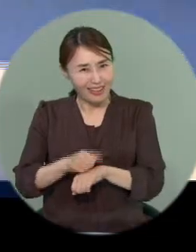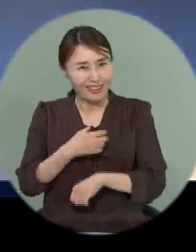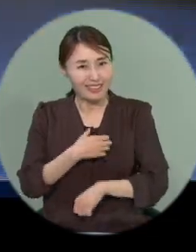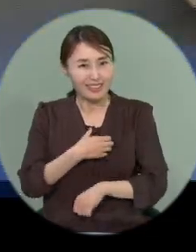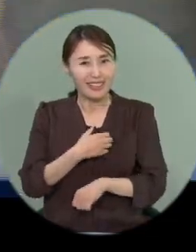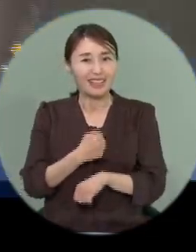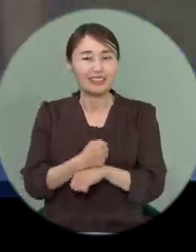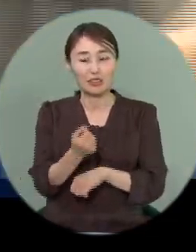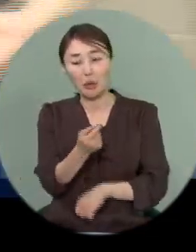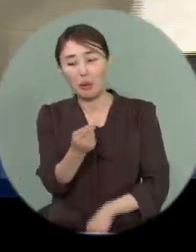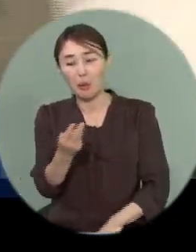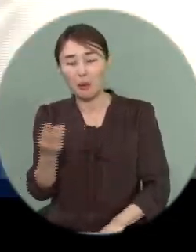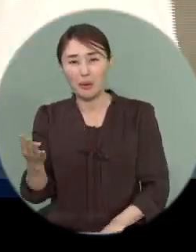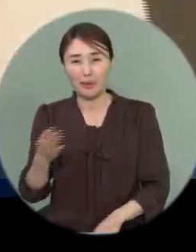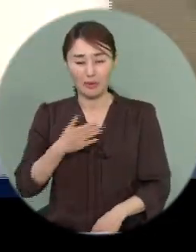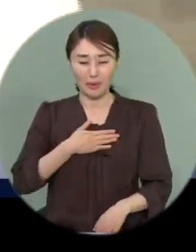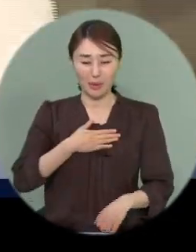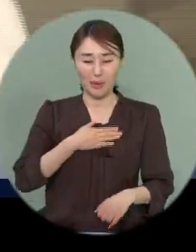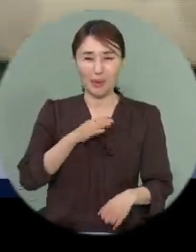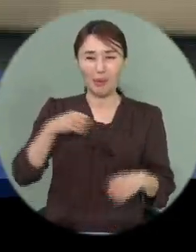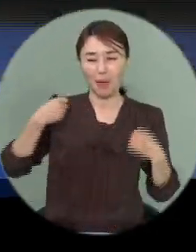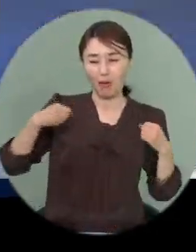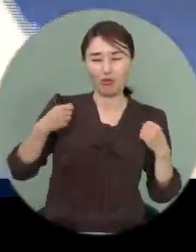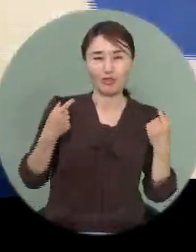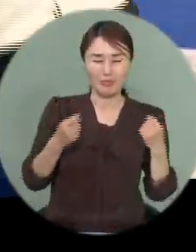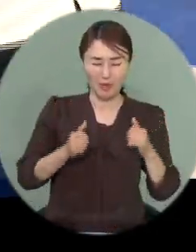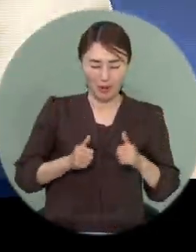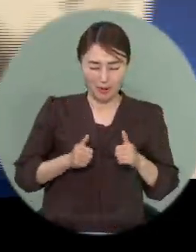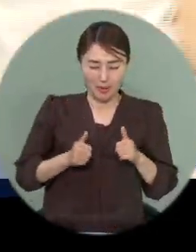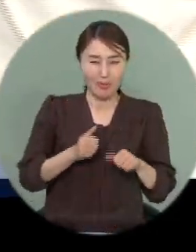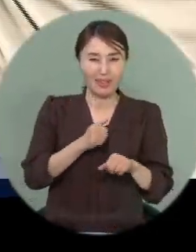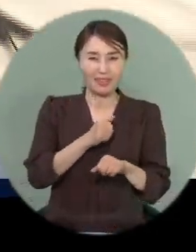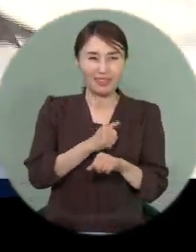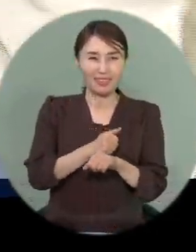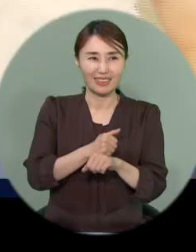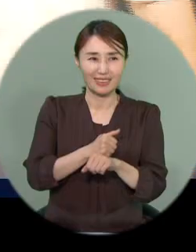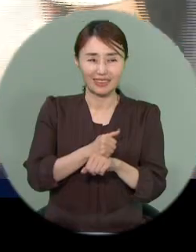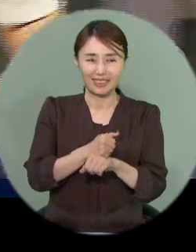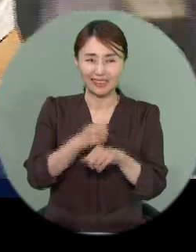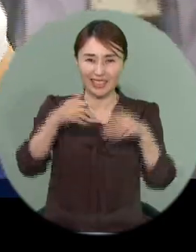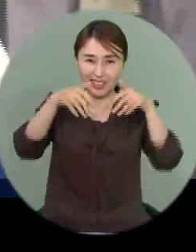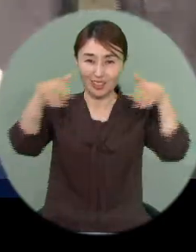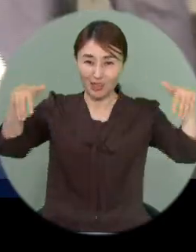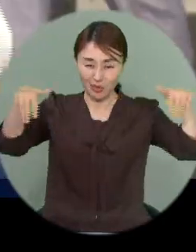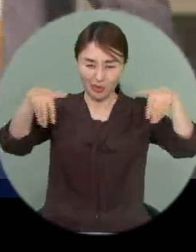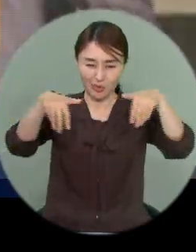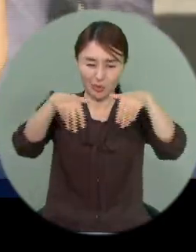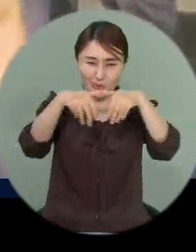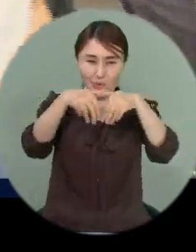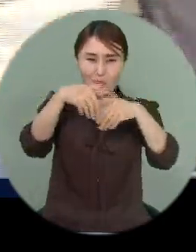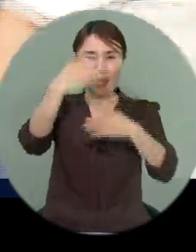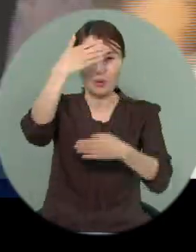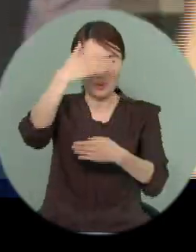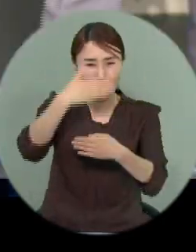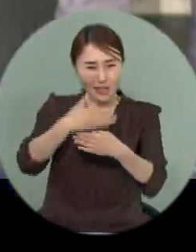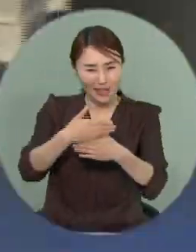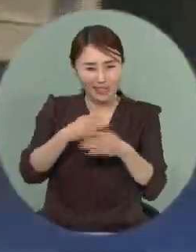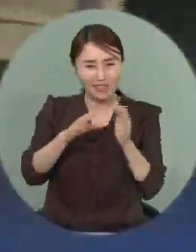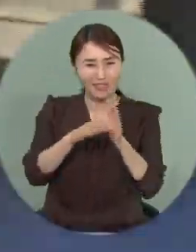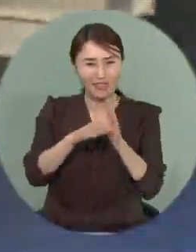무대에서 진짜 배우처럼 열심히 해주고 그리고 나서 커튼콜 박수를 받고 무대 뒤로 와서 펑펑 울